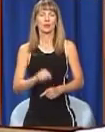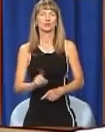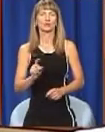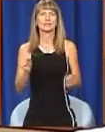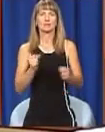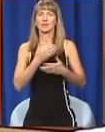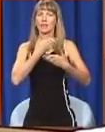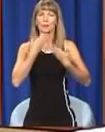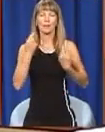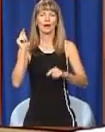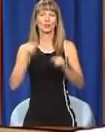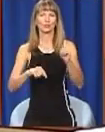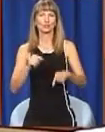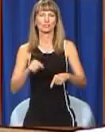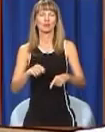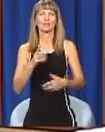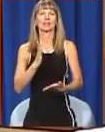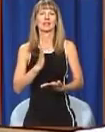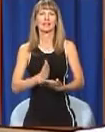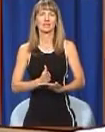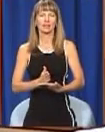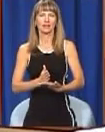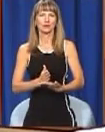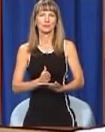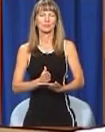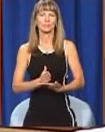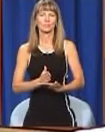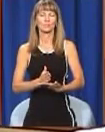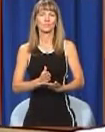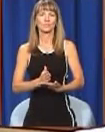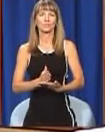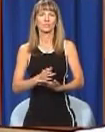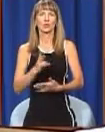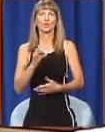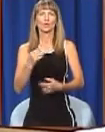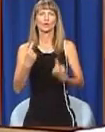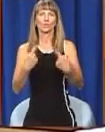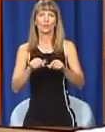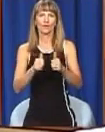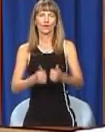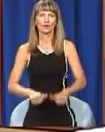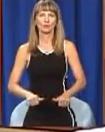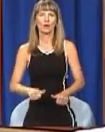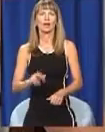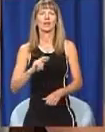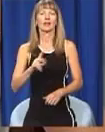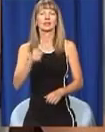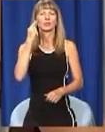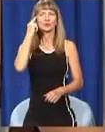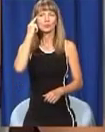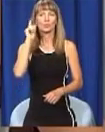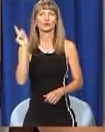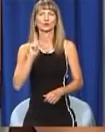взимку немає дощів. Вони є тільки в іншій формі. А як ти гадаєш,